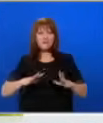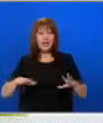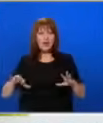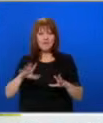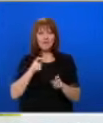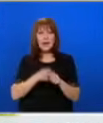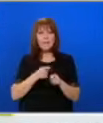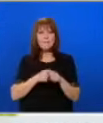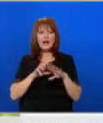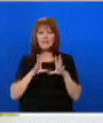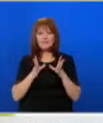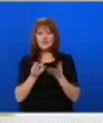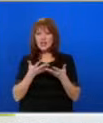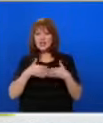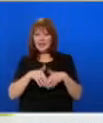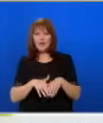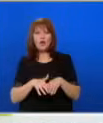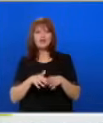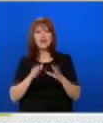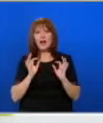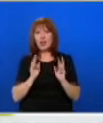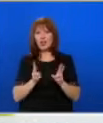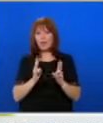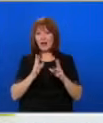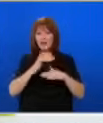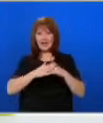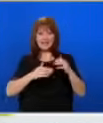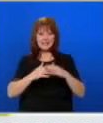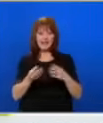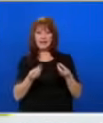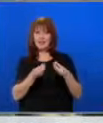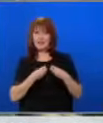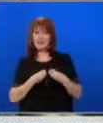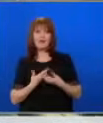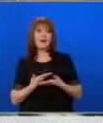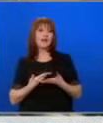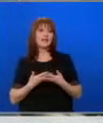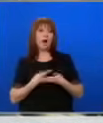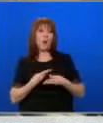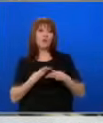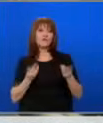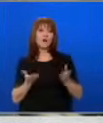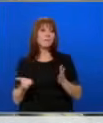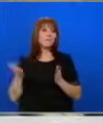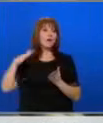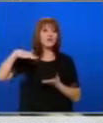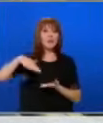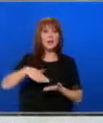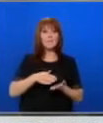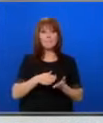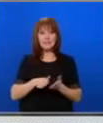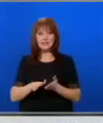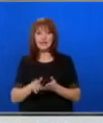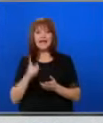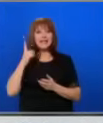и най-новите технологии ни позволяват. И естествения снеговалеж, за да можем постепенно да отваряме повече писти. Официалният старт на сезона в Банско ще